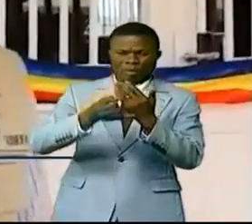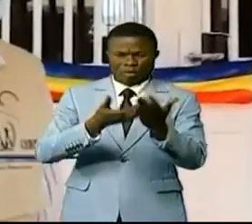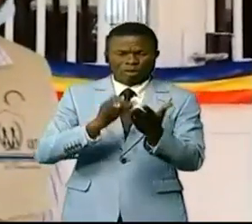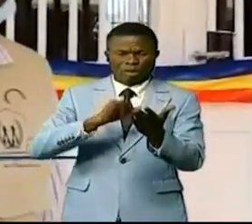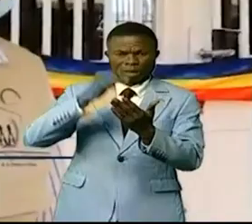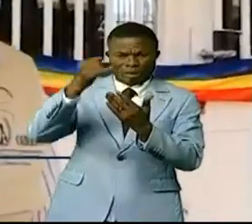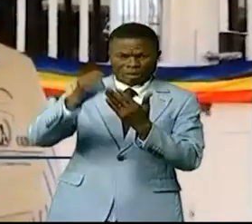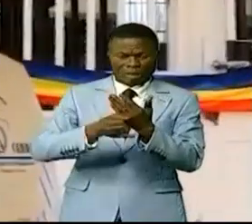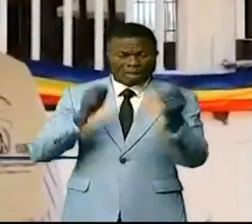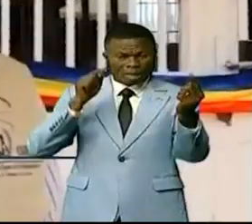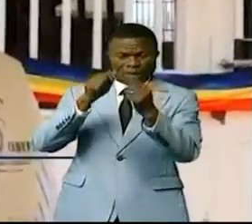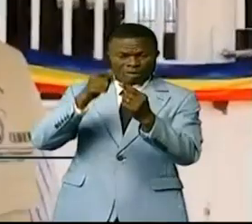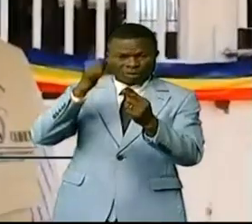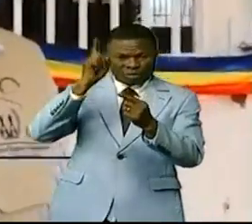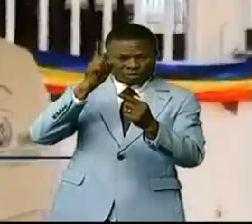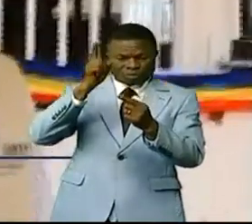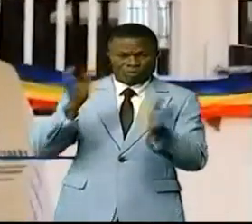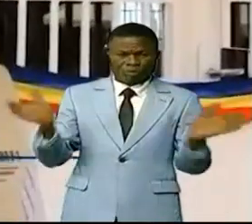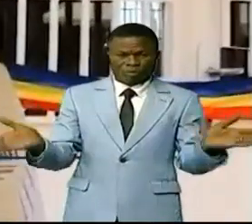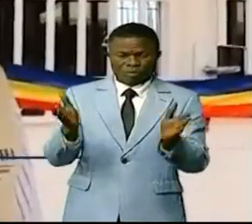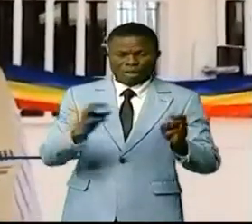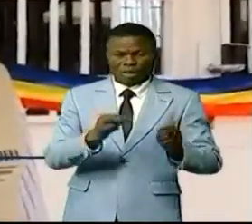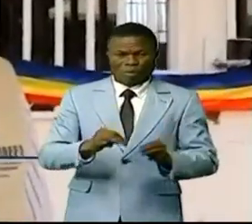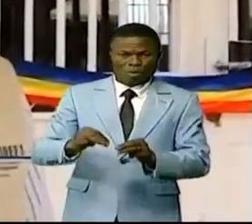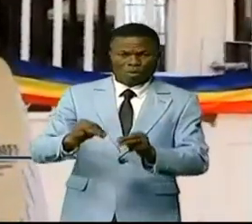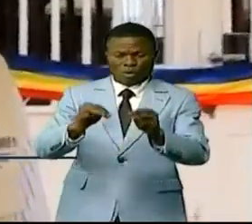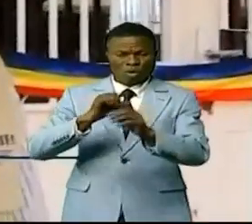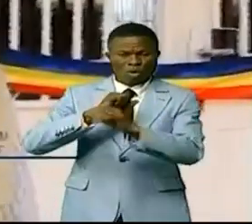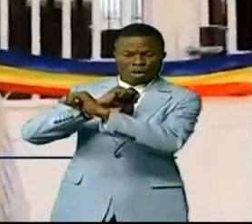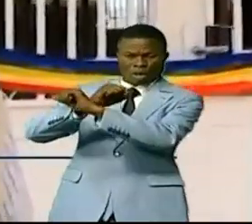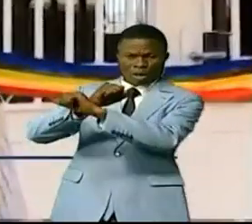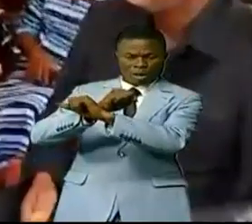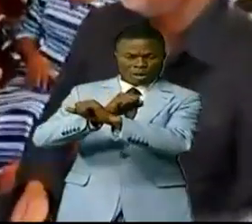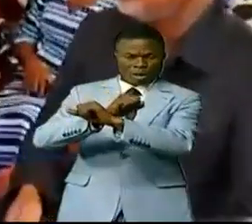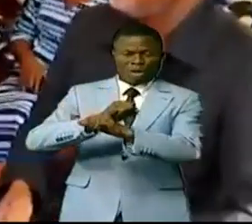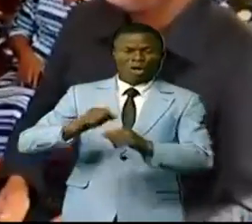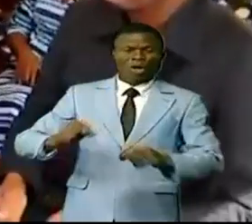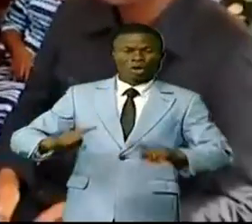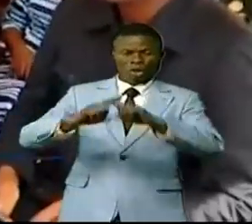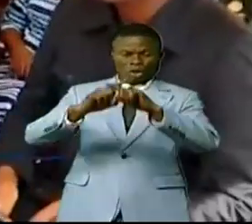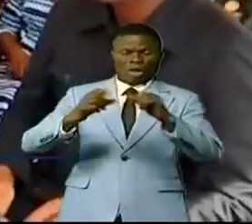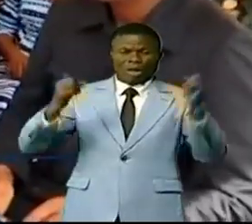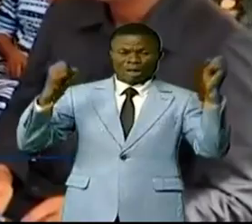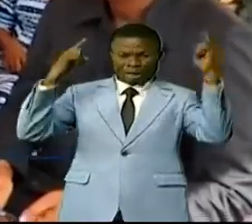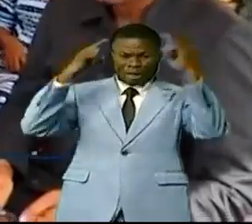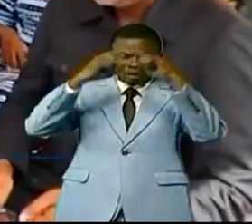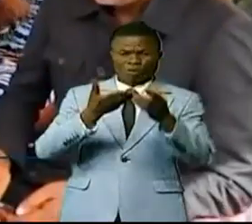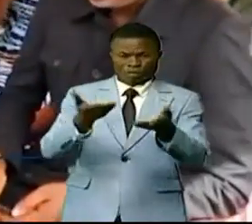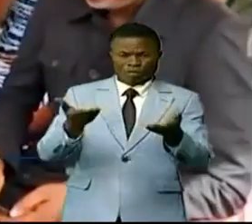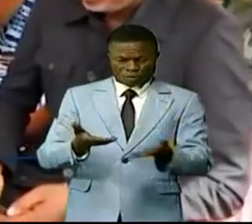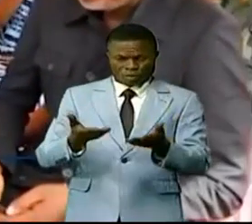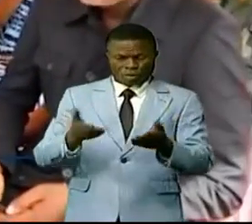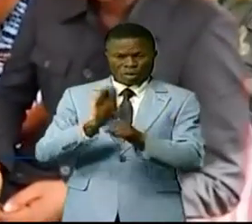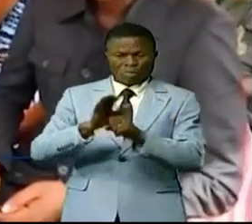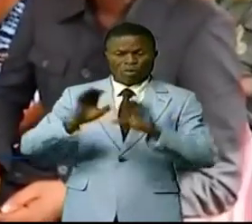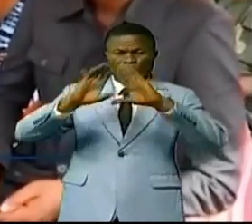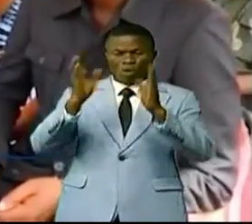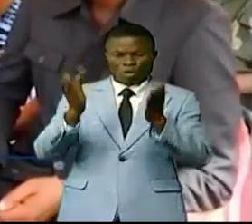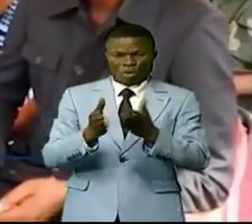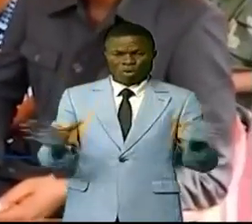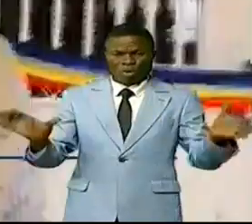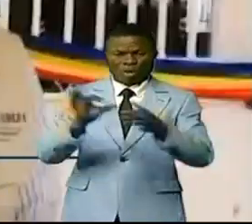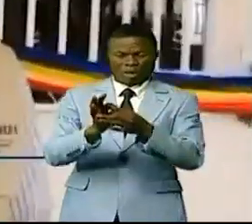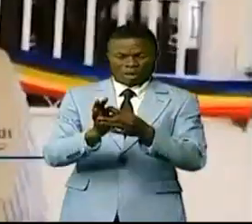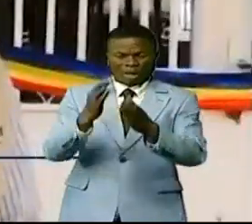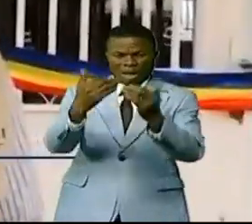dont l'objectif est de renforcer le mécanisme de prévention de tensions intercommunautaires en vue de la cohabitation